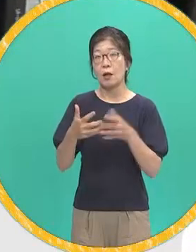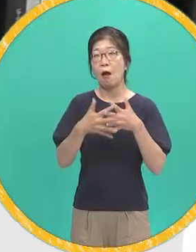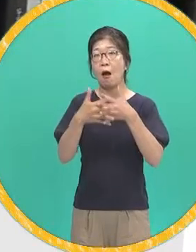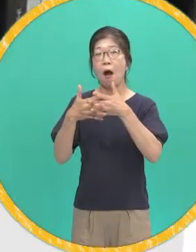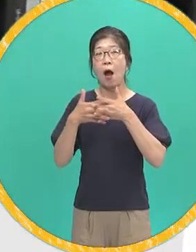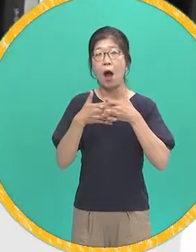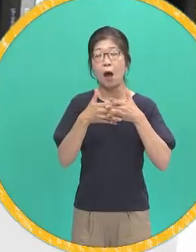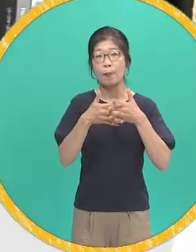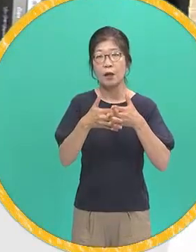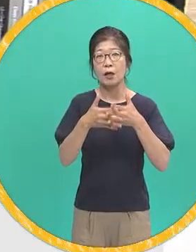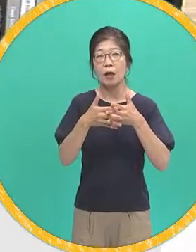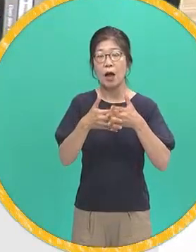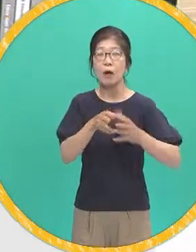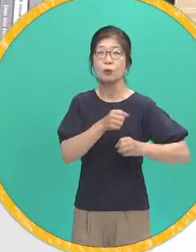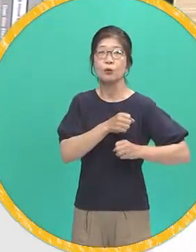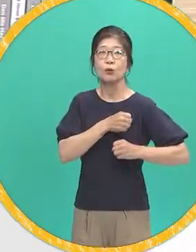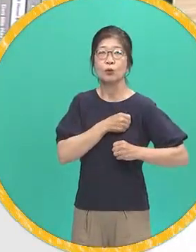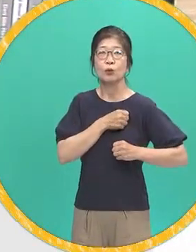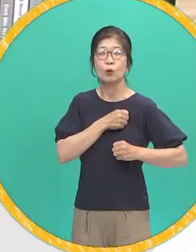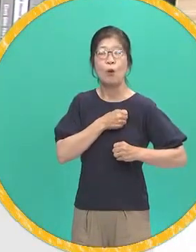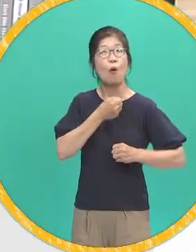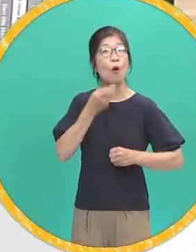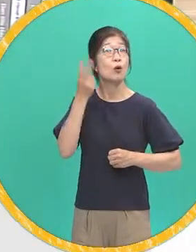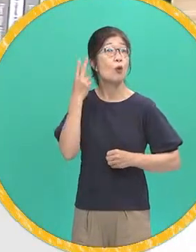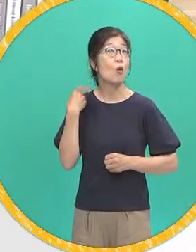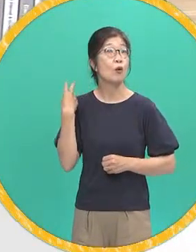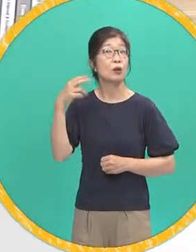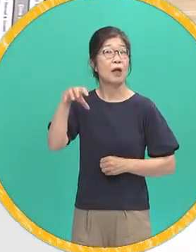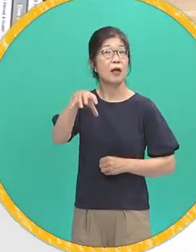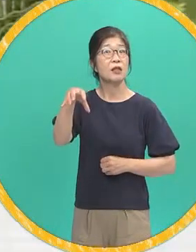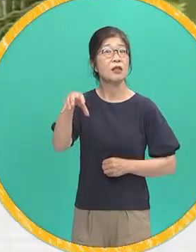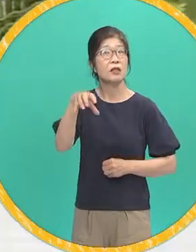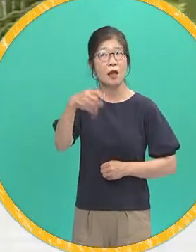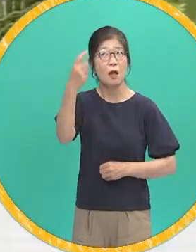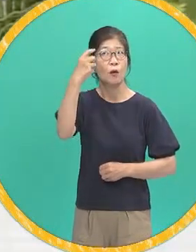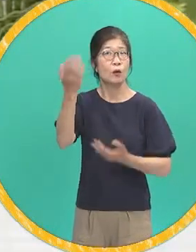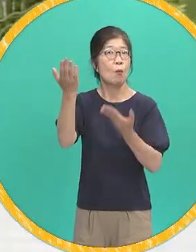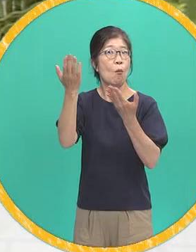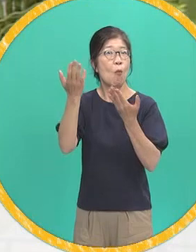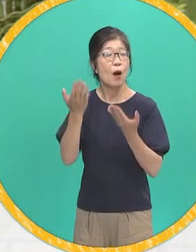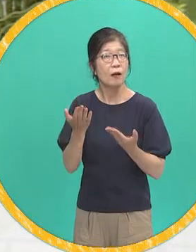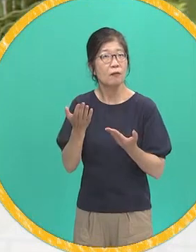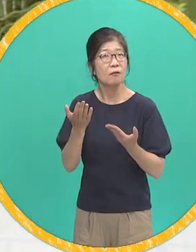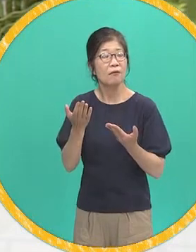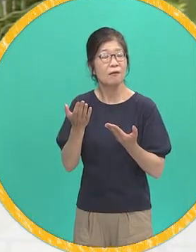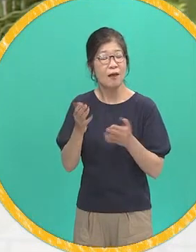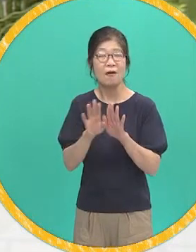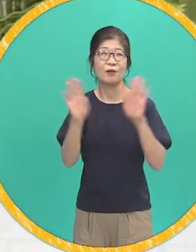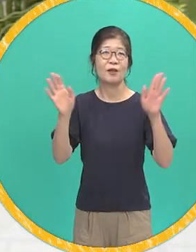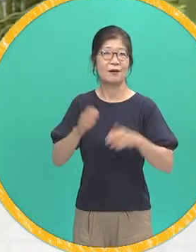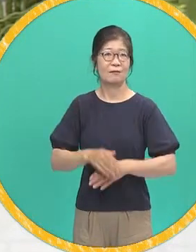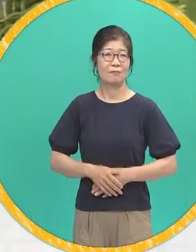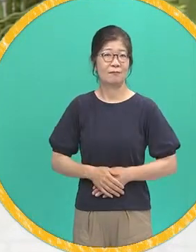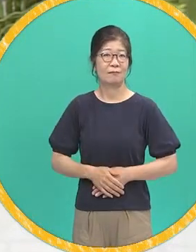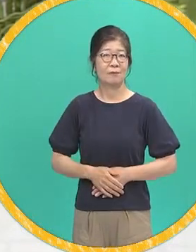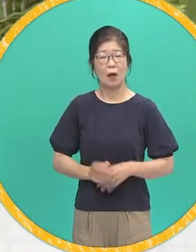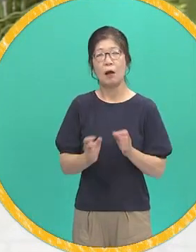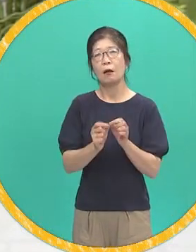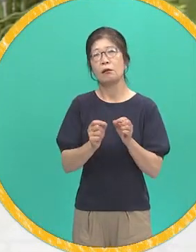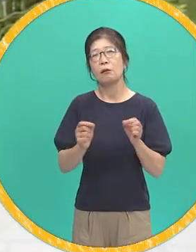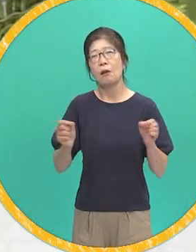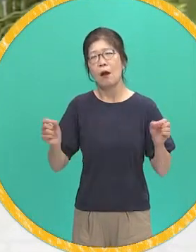海兵隊から訓練を受けて誕生したんだそうですねそれだけ長い間こう皆さんにも親しまれてきた